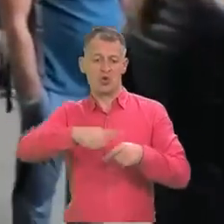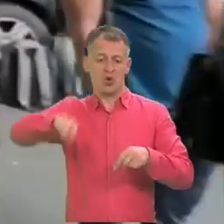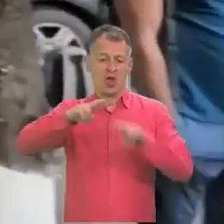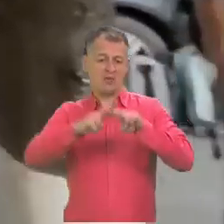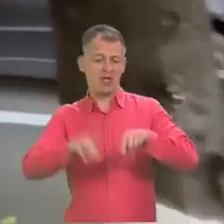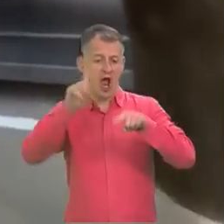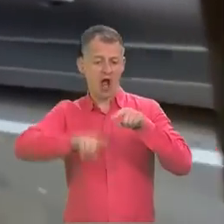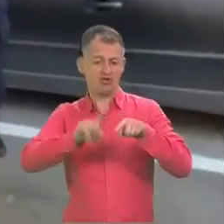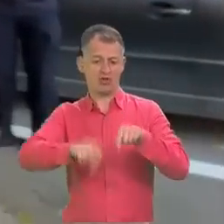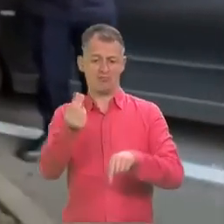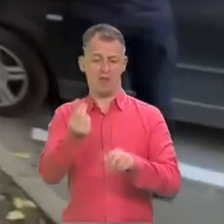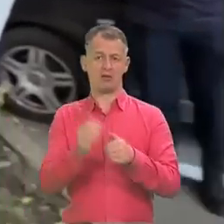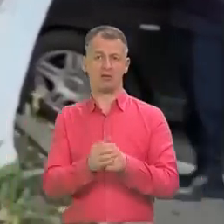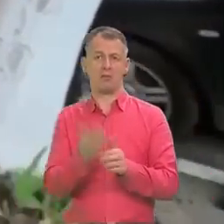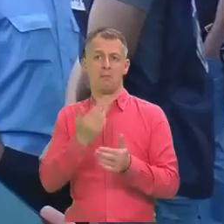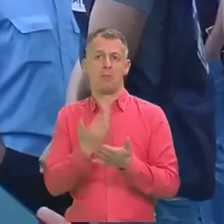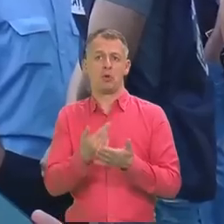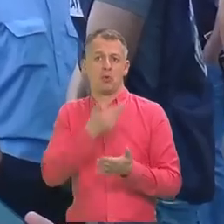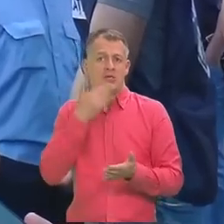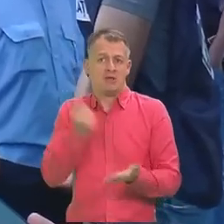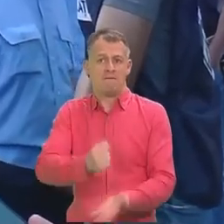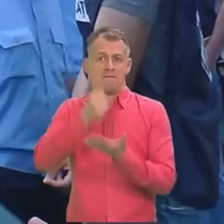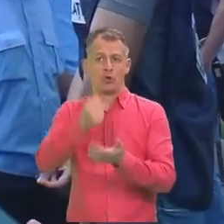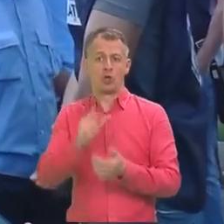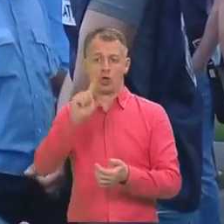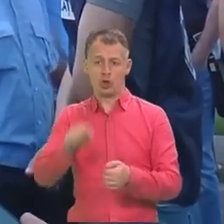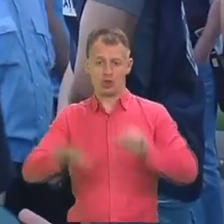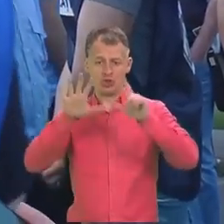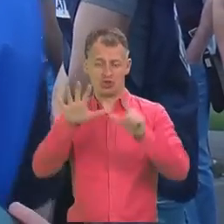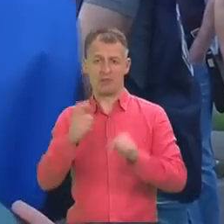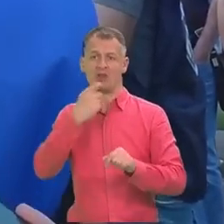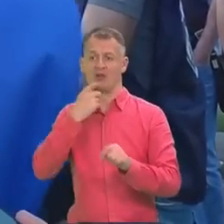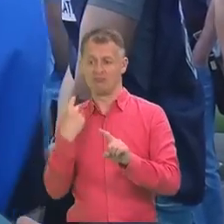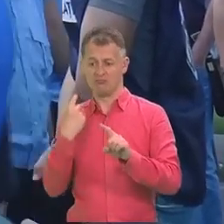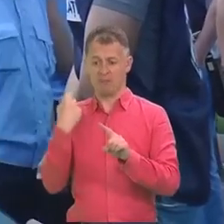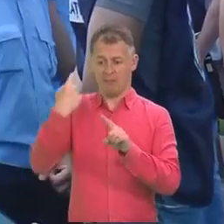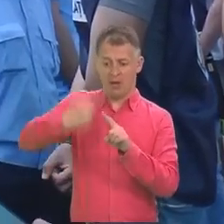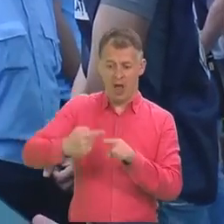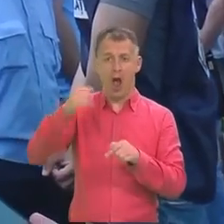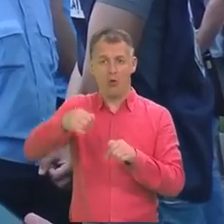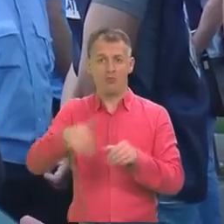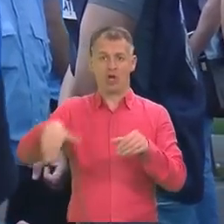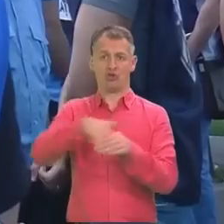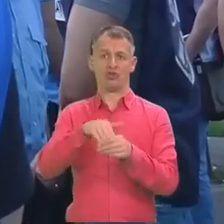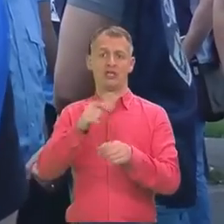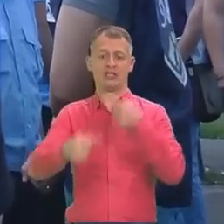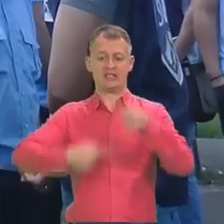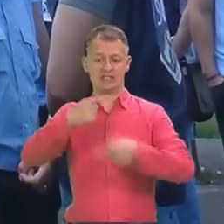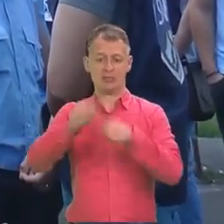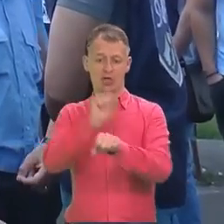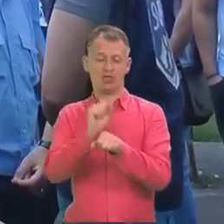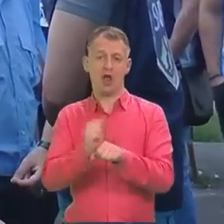că practic nu sunt fonduri. 27 de ani în sistemul penitenciar. Am ieșit astăzi să tragem un semnal de